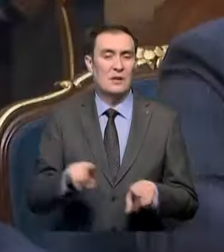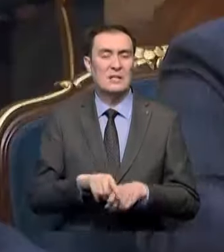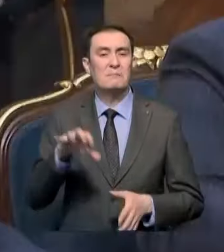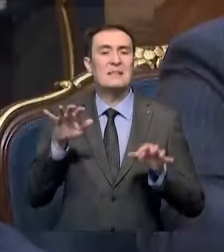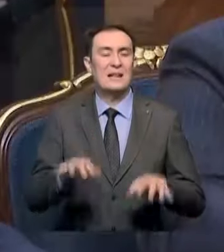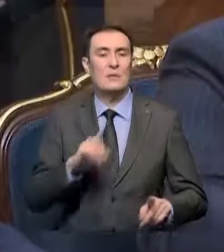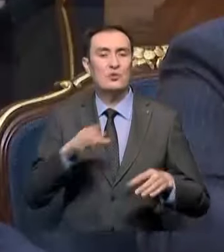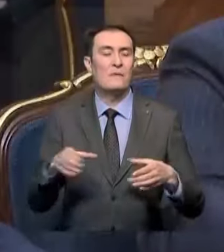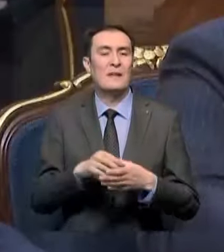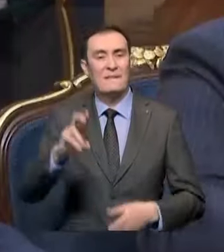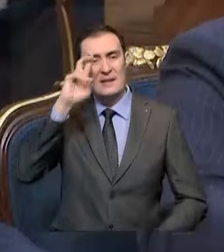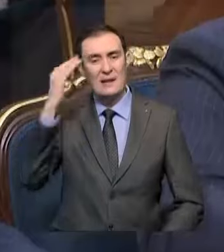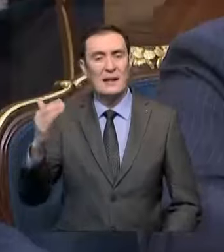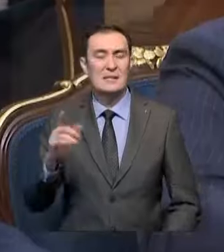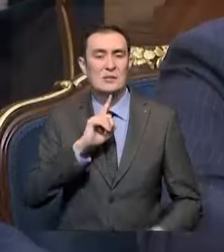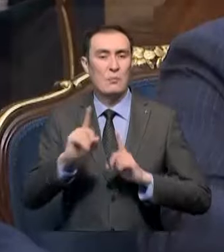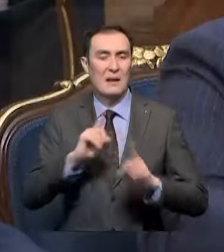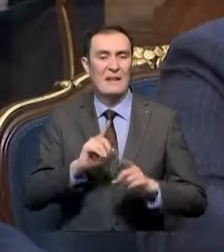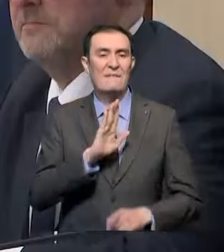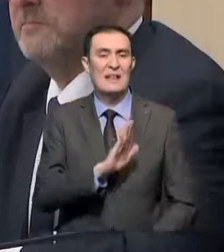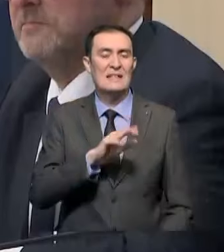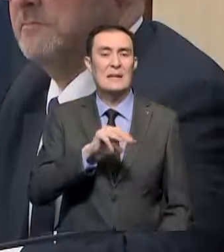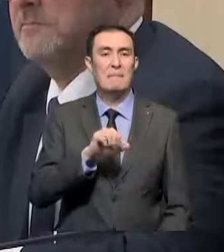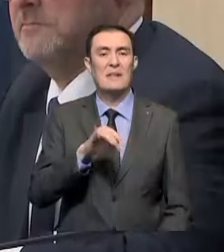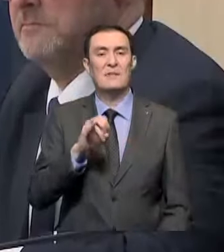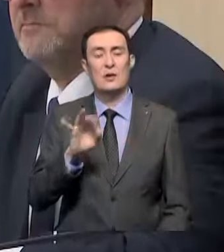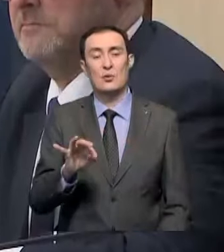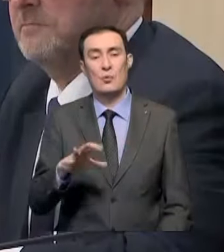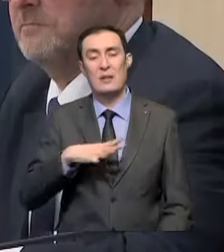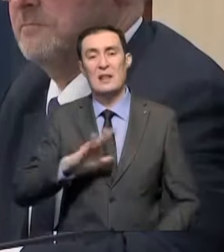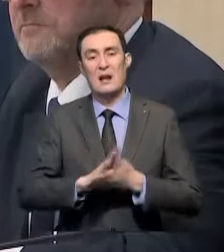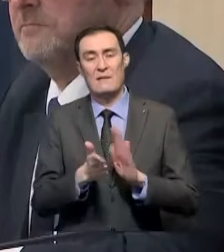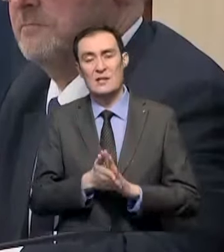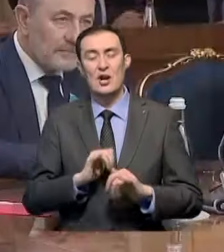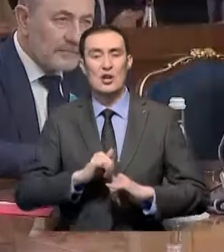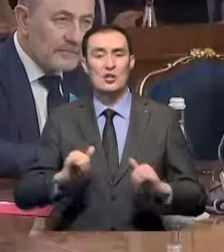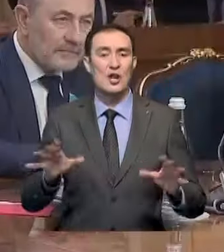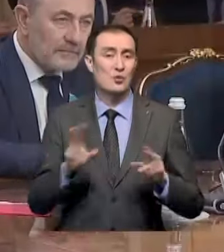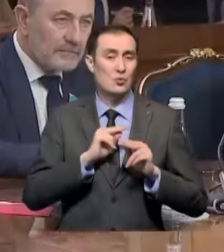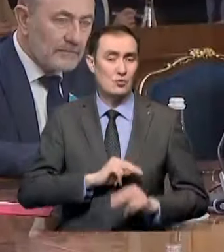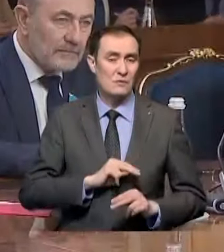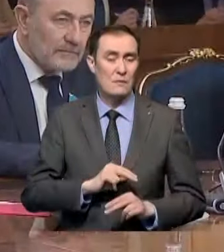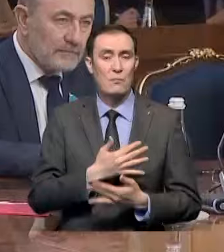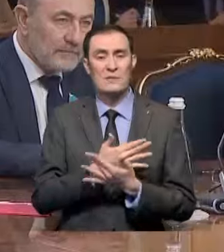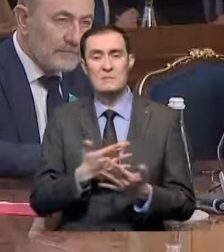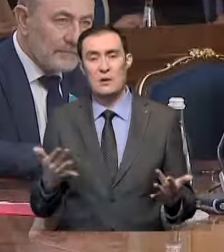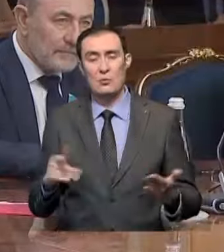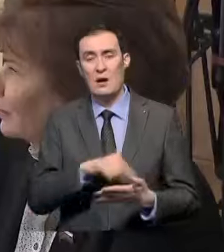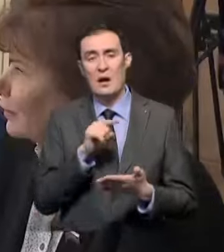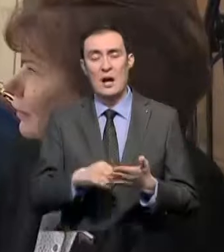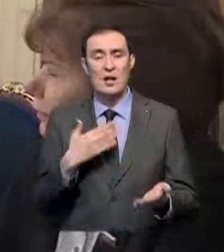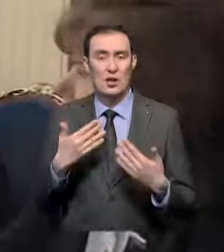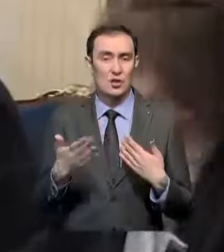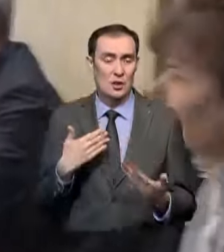председателем Совета Федерации Федерального собрания Валентиной Матвиенко стороны договорились расширять сотрудничество по всему Спектру